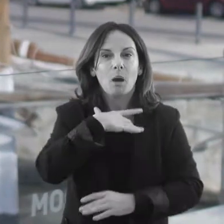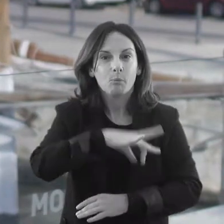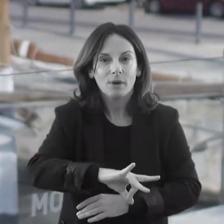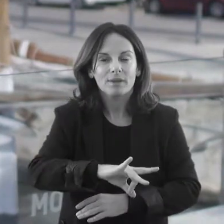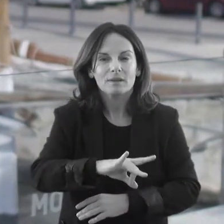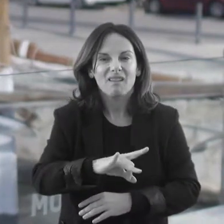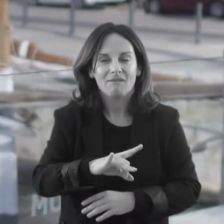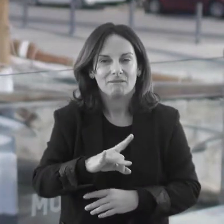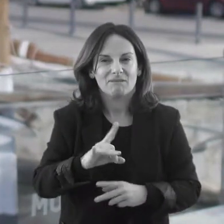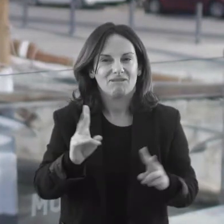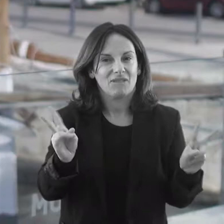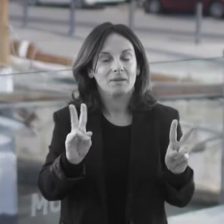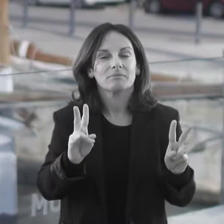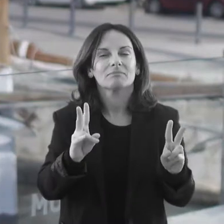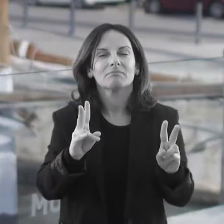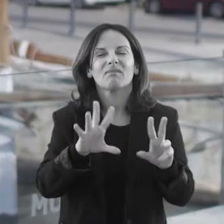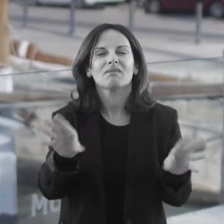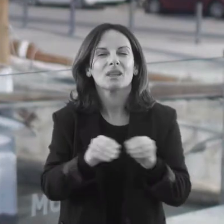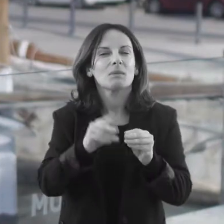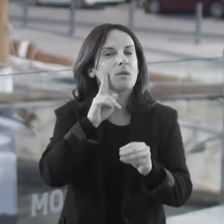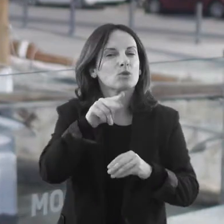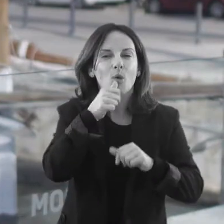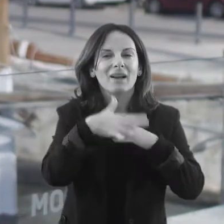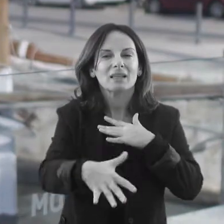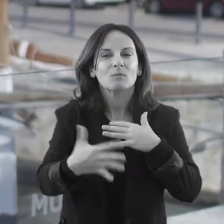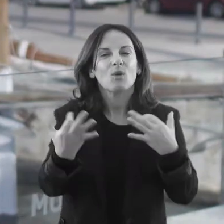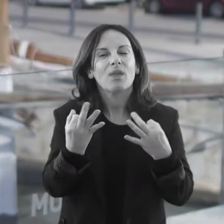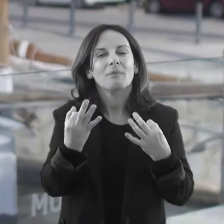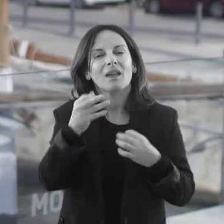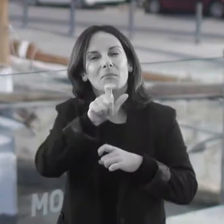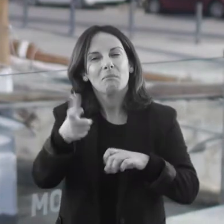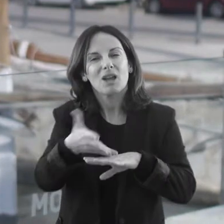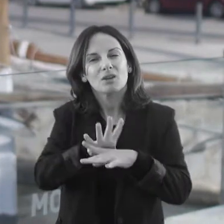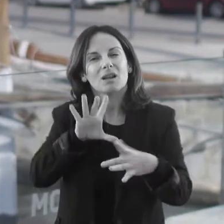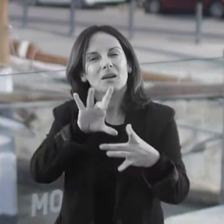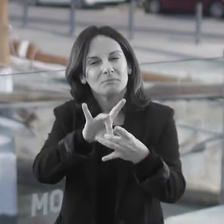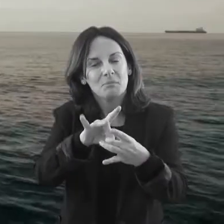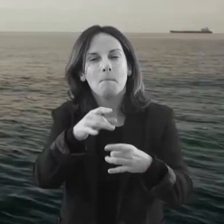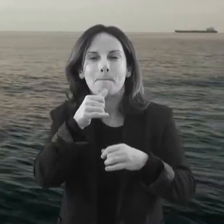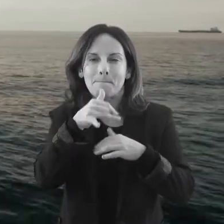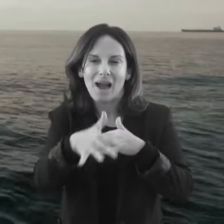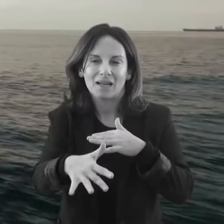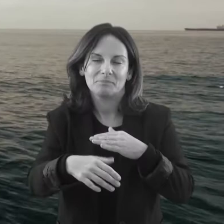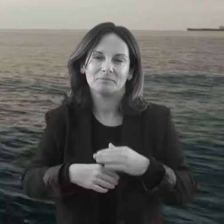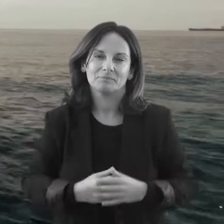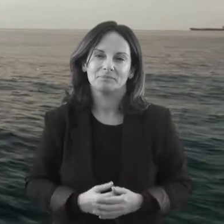Museu Marítim ha de ser una retrobada dels mallorquins en la mà.